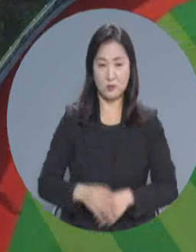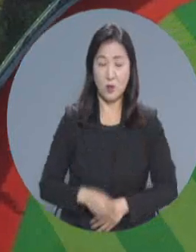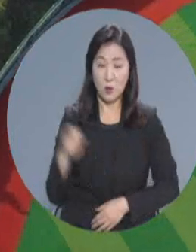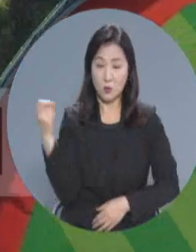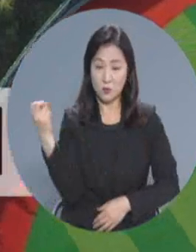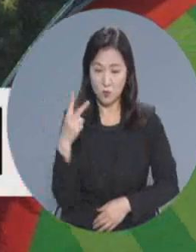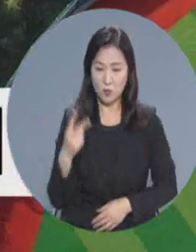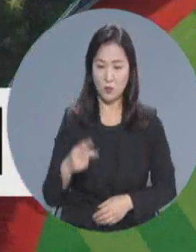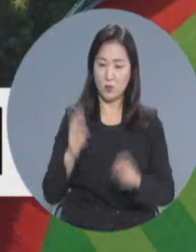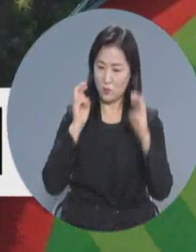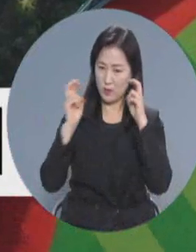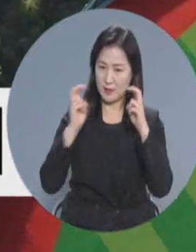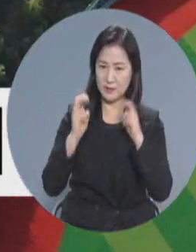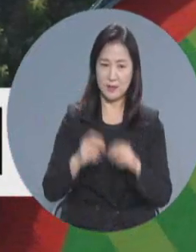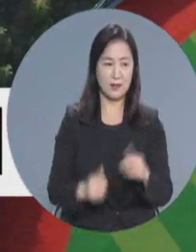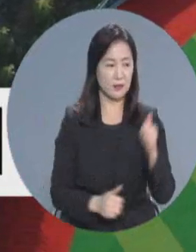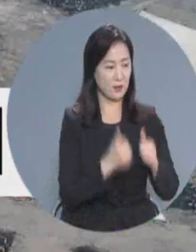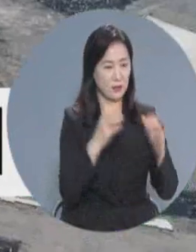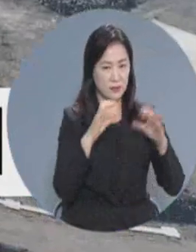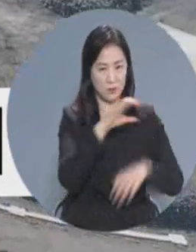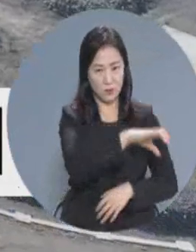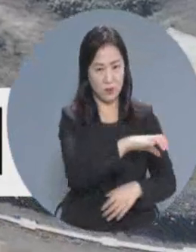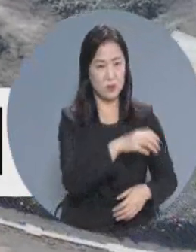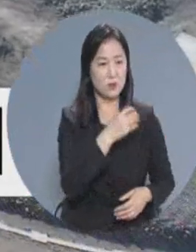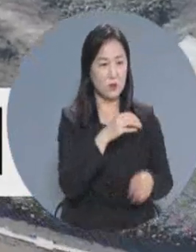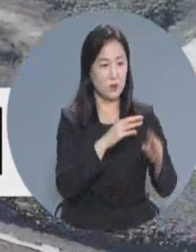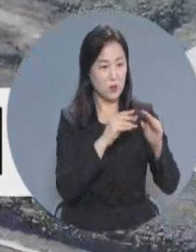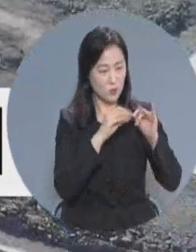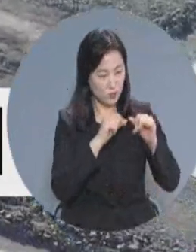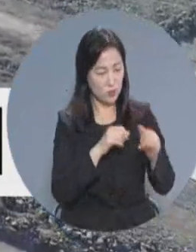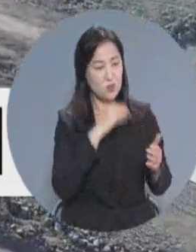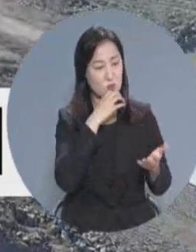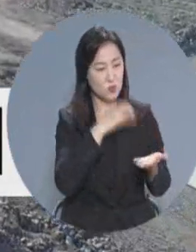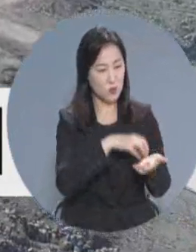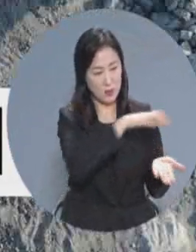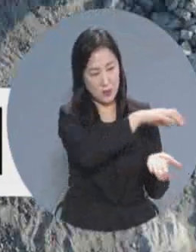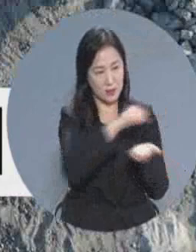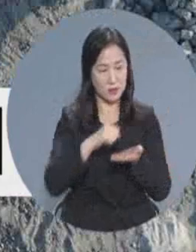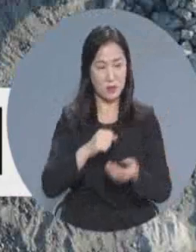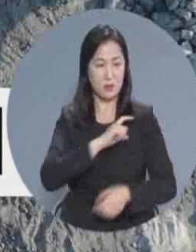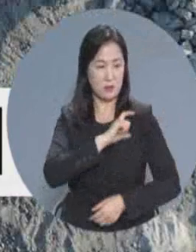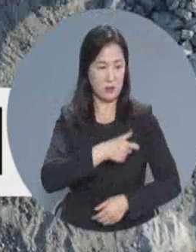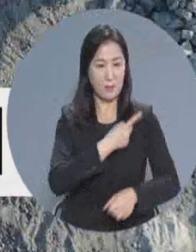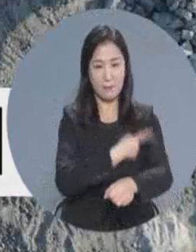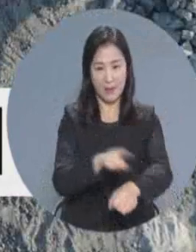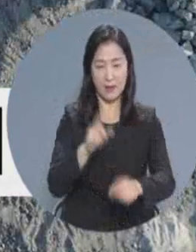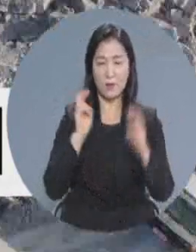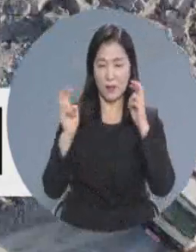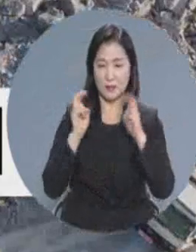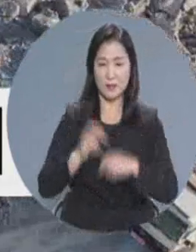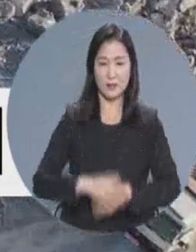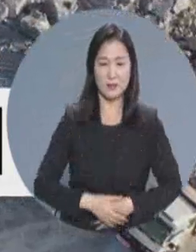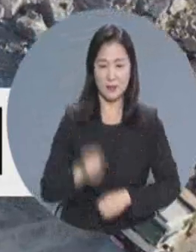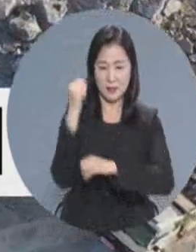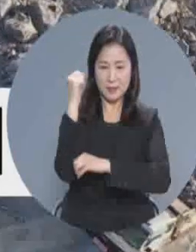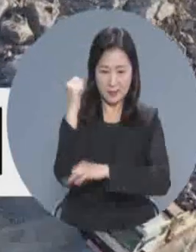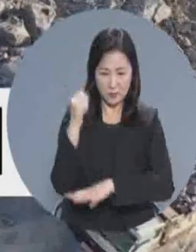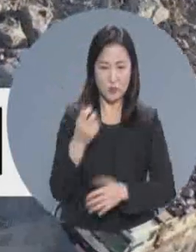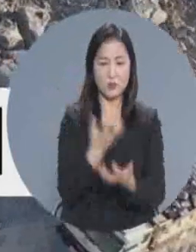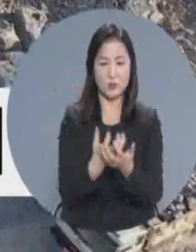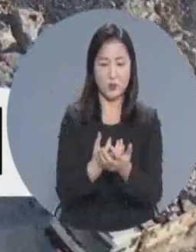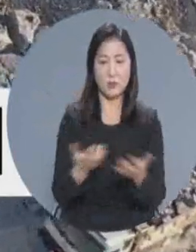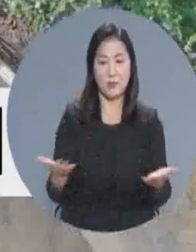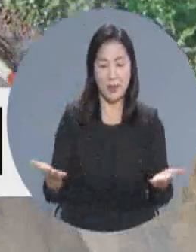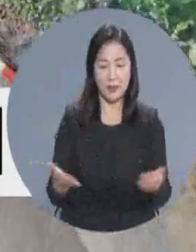해당 골재업체는 경기장 현장에서 토석 채취하거나 반출하가도 없는 무자격 업체, 기본적인 서류도